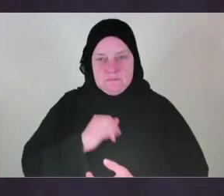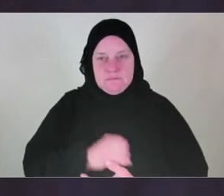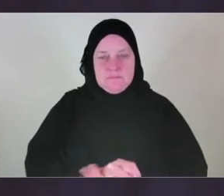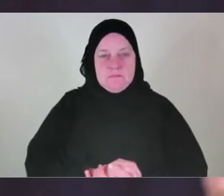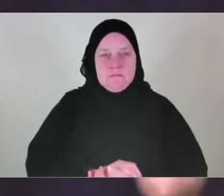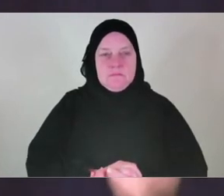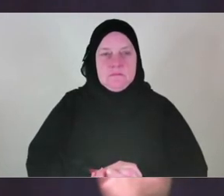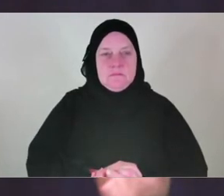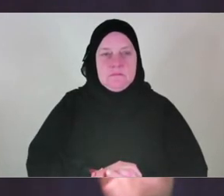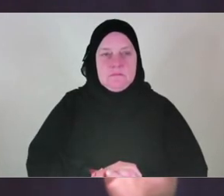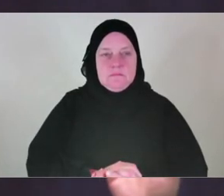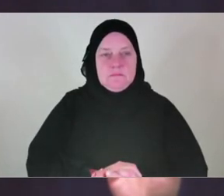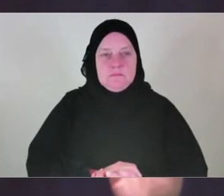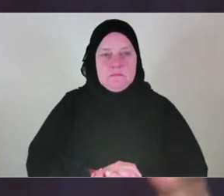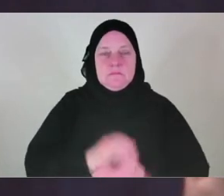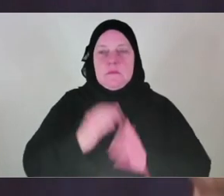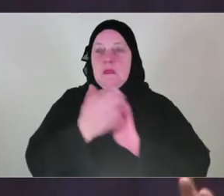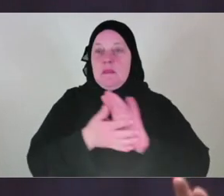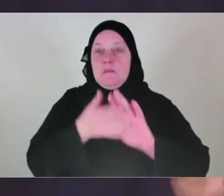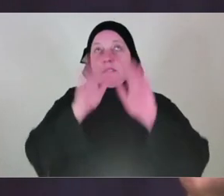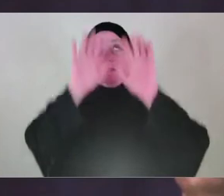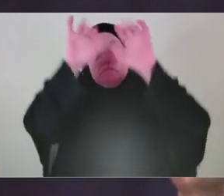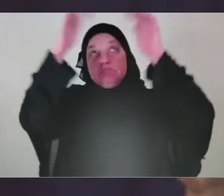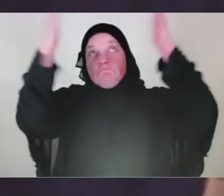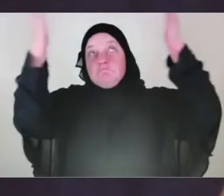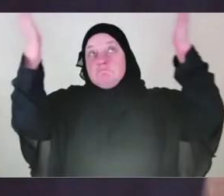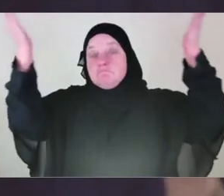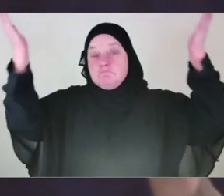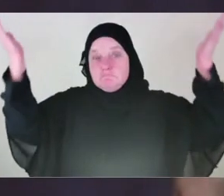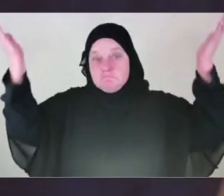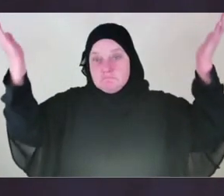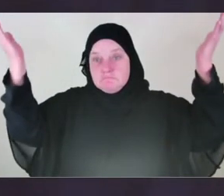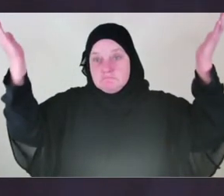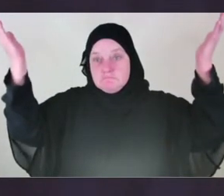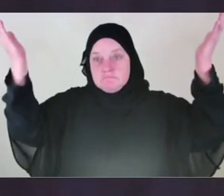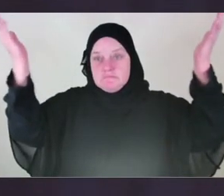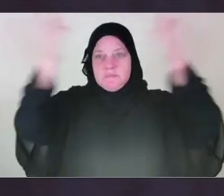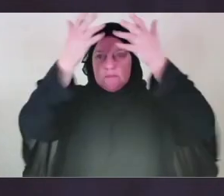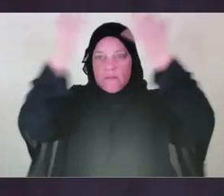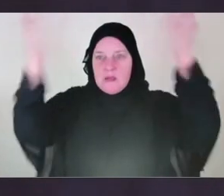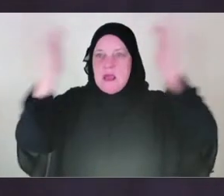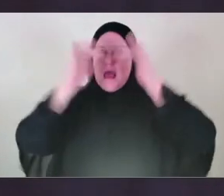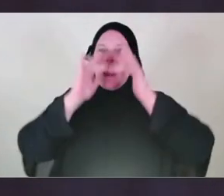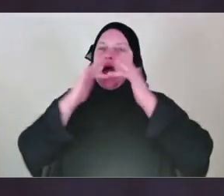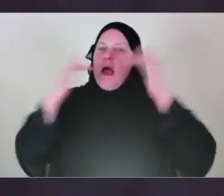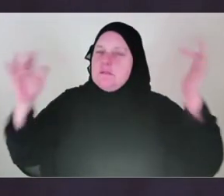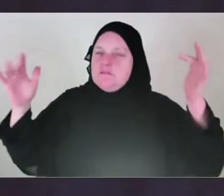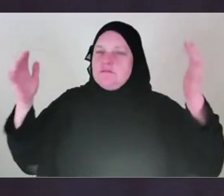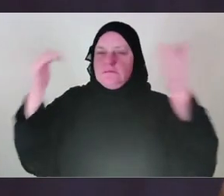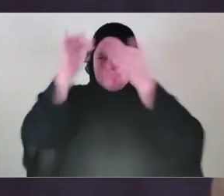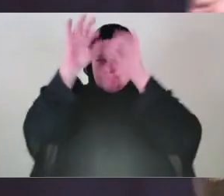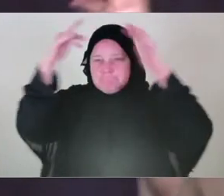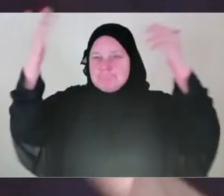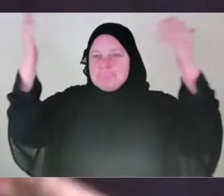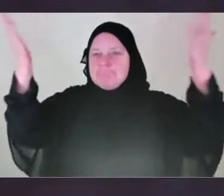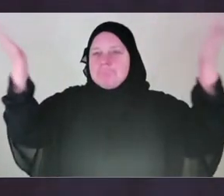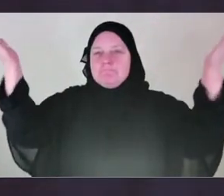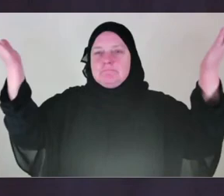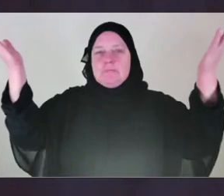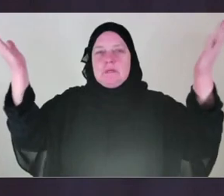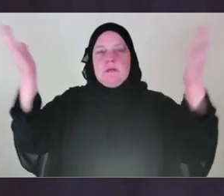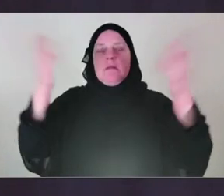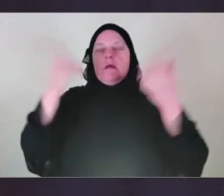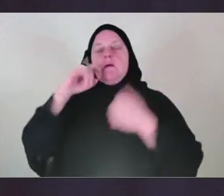وَعَلَيْهِ. The celestial beings will weep over him. This is the angels and the creation of Allah Azza wa Jal that